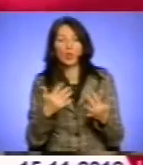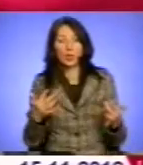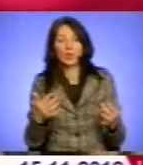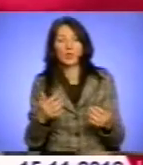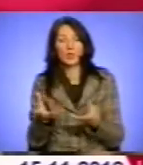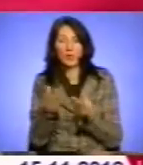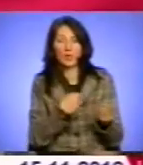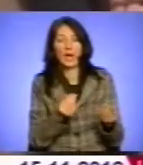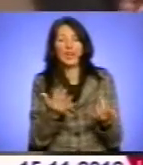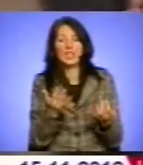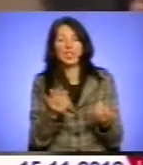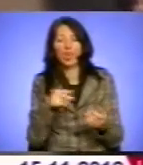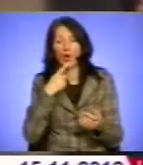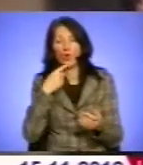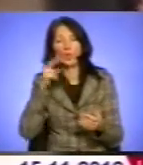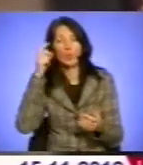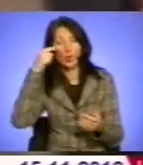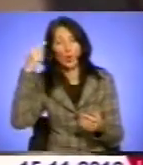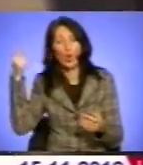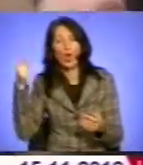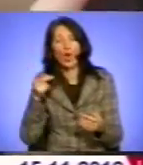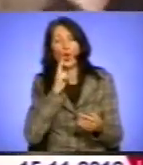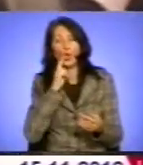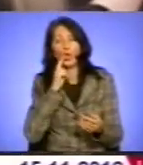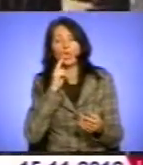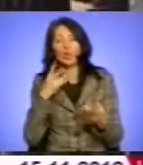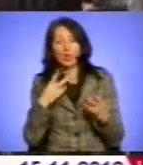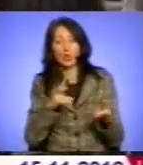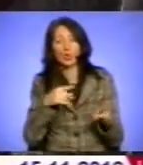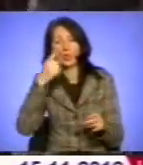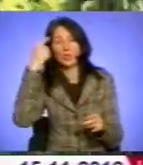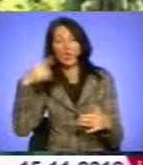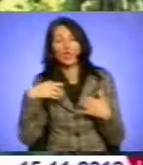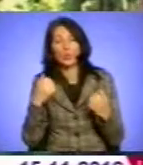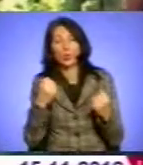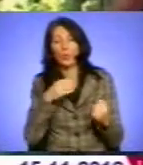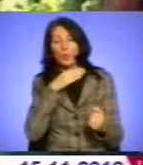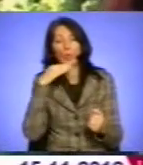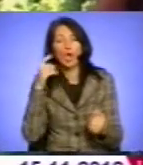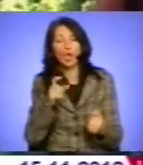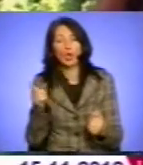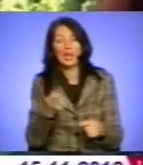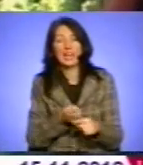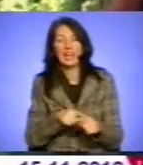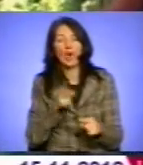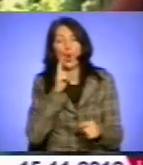А ще, зауважують психологи, куріння шкодить і психічному здоров'ю. Багато людей, які курять,